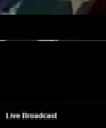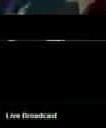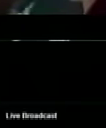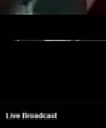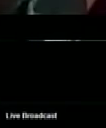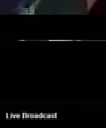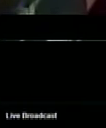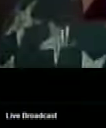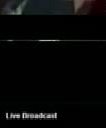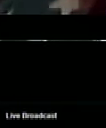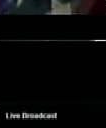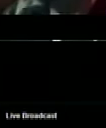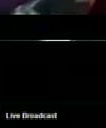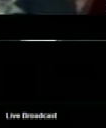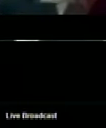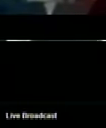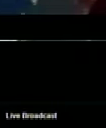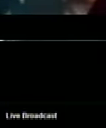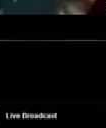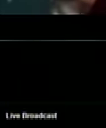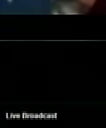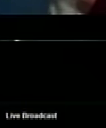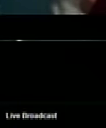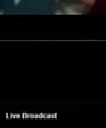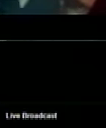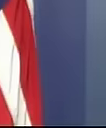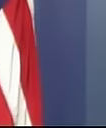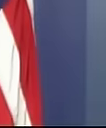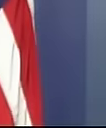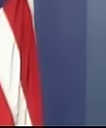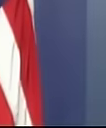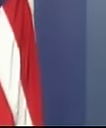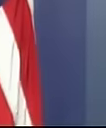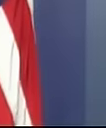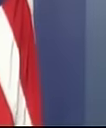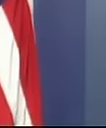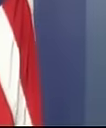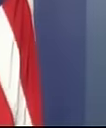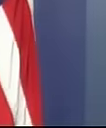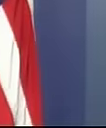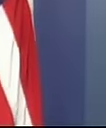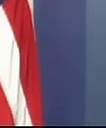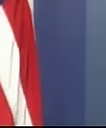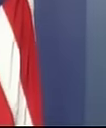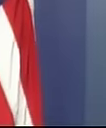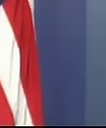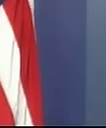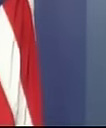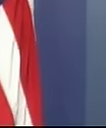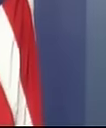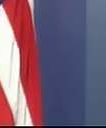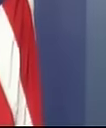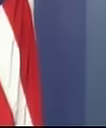Bang, bang, screaming and loud noise, and the other guy next to me was shot. We know enough to say that this was an act of